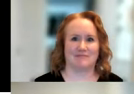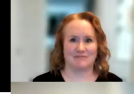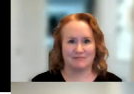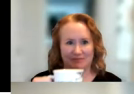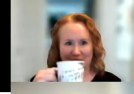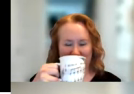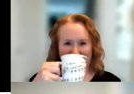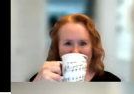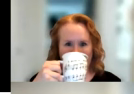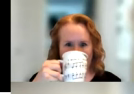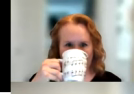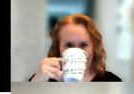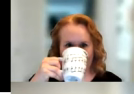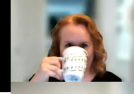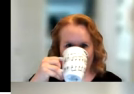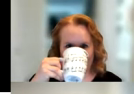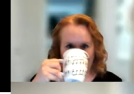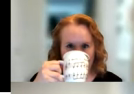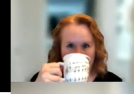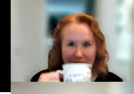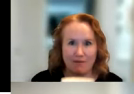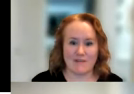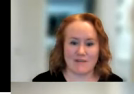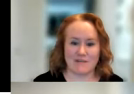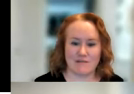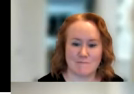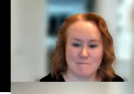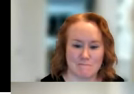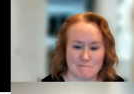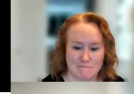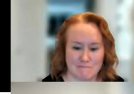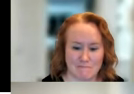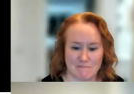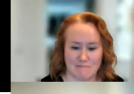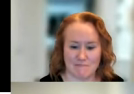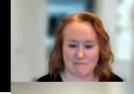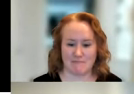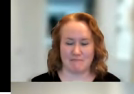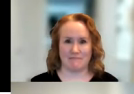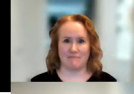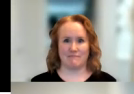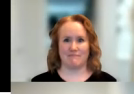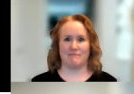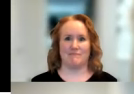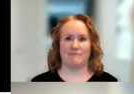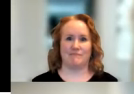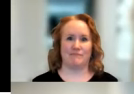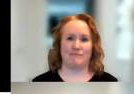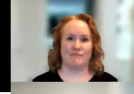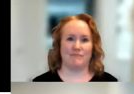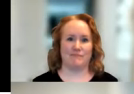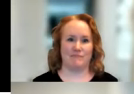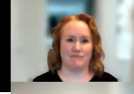selvbetjeningsterminaler. Så for dette kravets vedkommende, så faller altså selvbetjeningsautomatene ut.